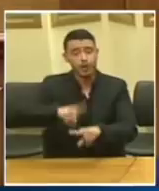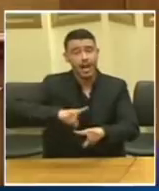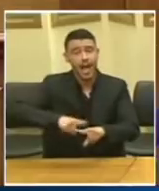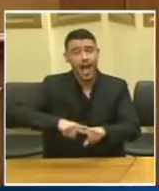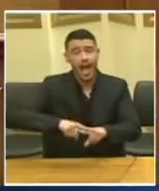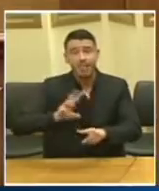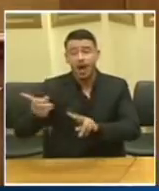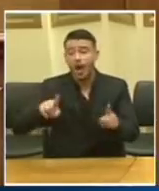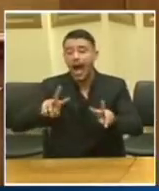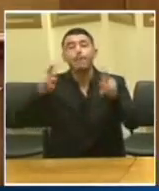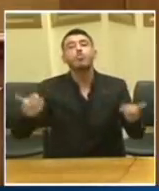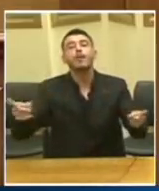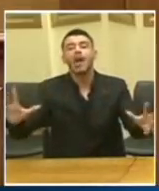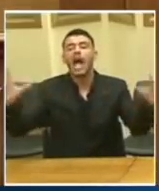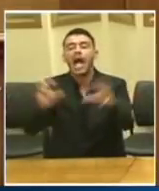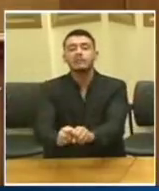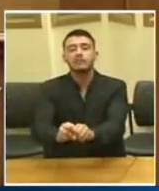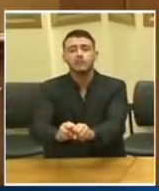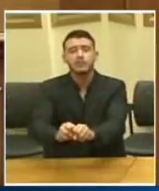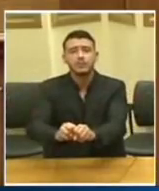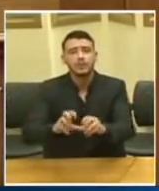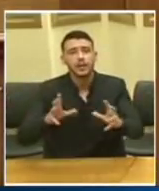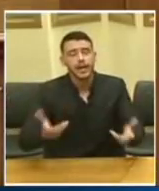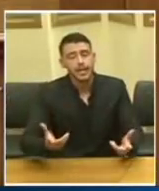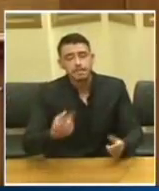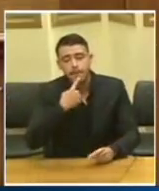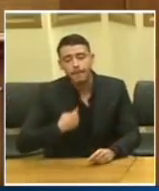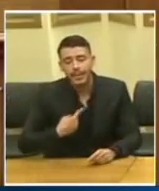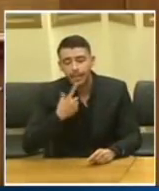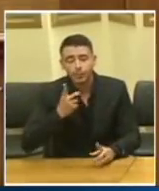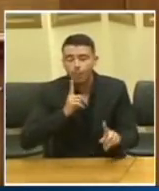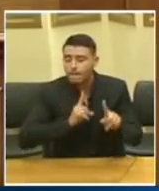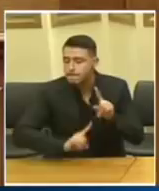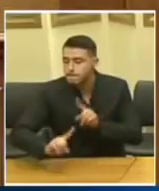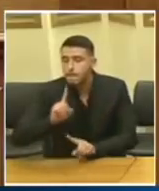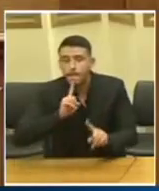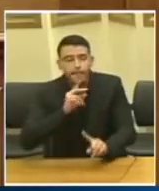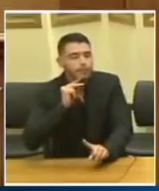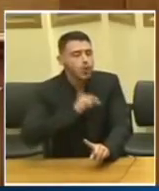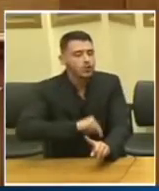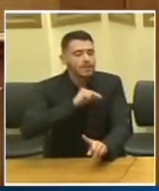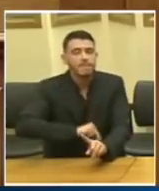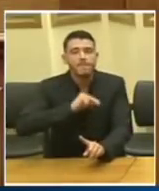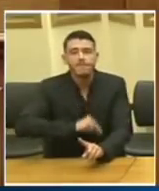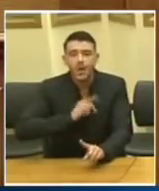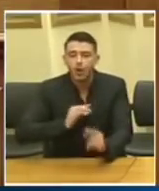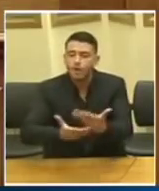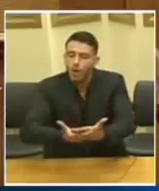Και εξηγήστε μας ποιο ακριβώς εθνικό συμφέρον εξυπηρετεί αυτή η εξέλιξη.